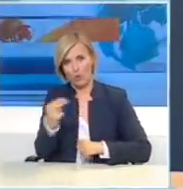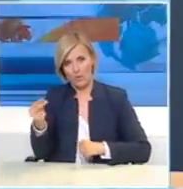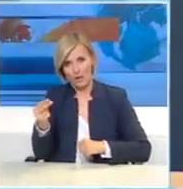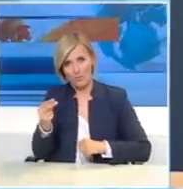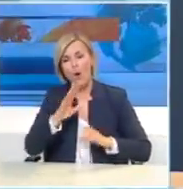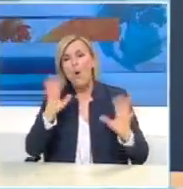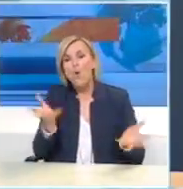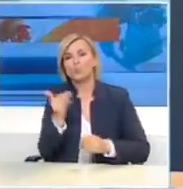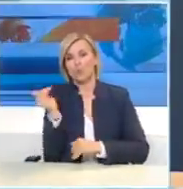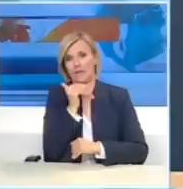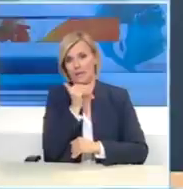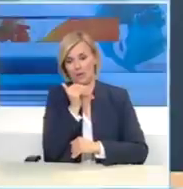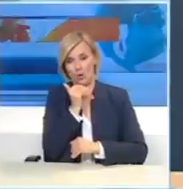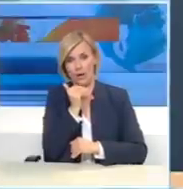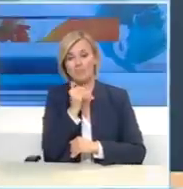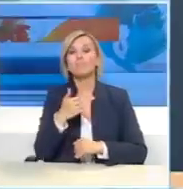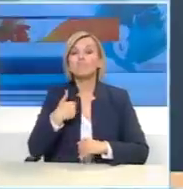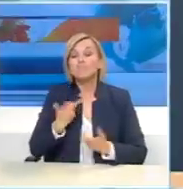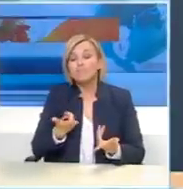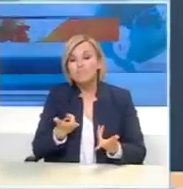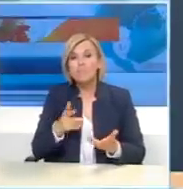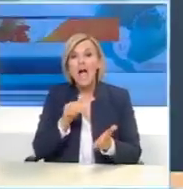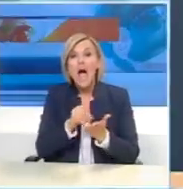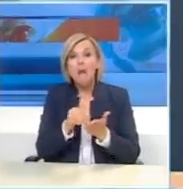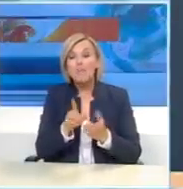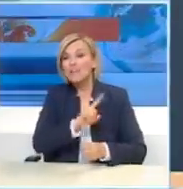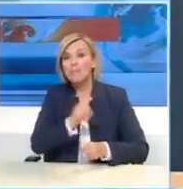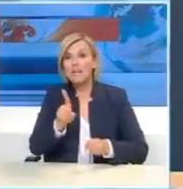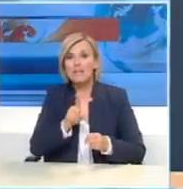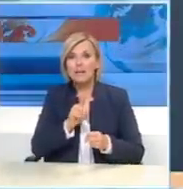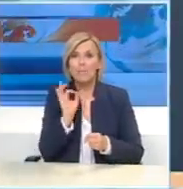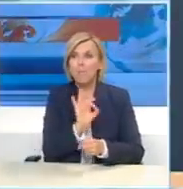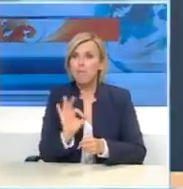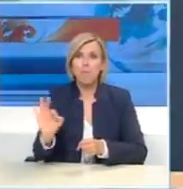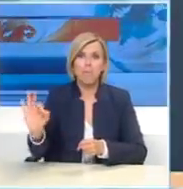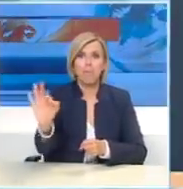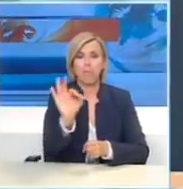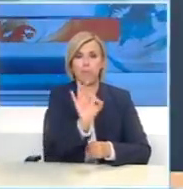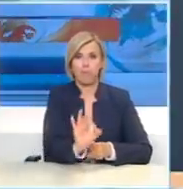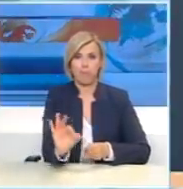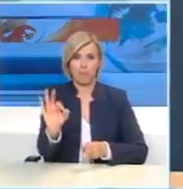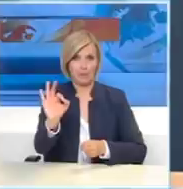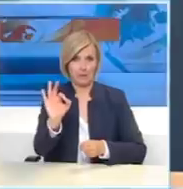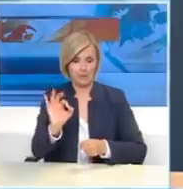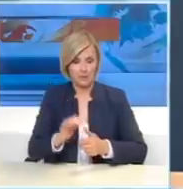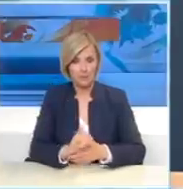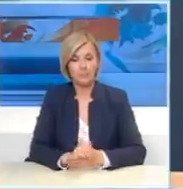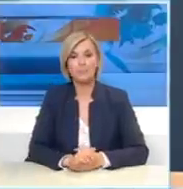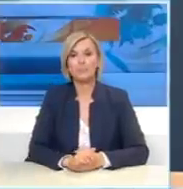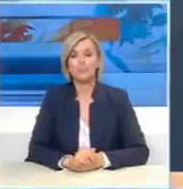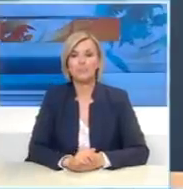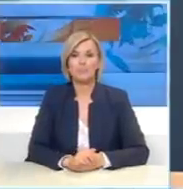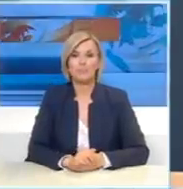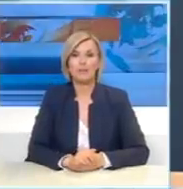όσο το δυνατόν πιο γρήγορα για να εξασφαλιστεί η αποφυγή της διασποράς. Θεωρώ ότι, και να ξέρετε